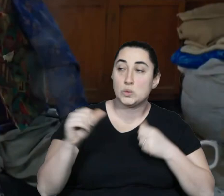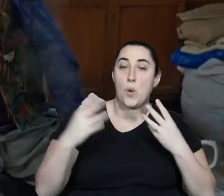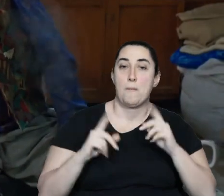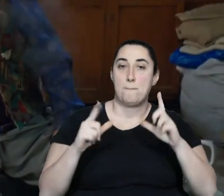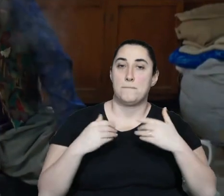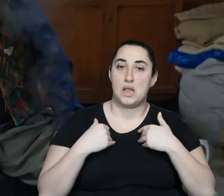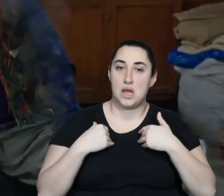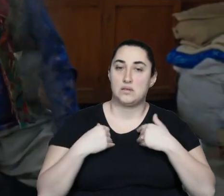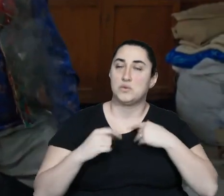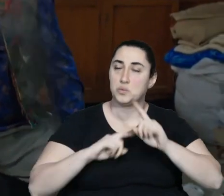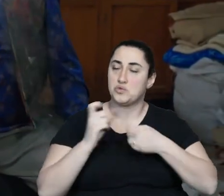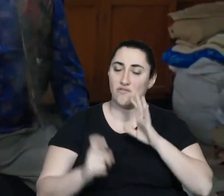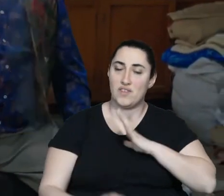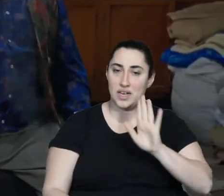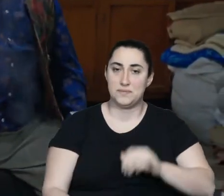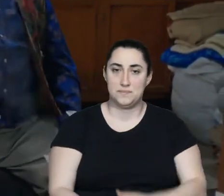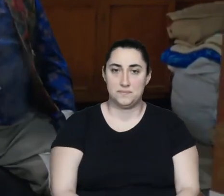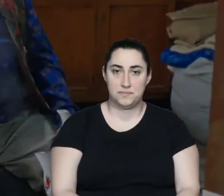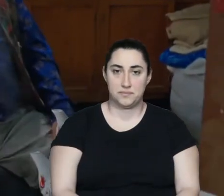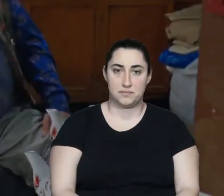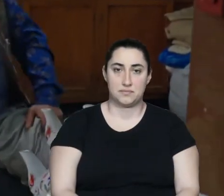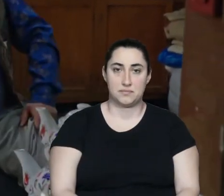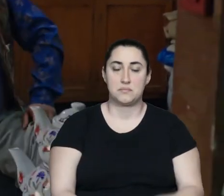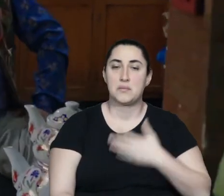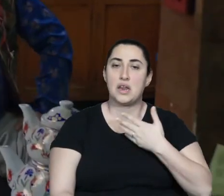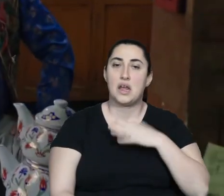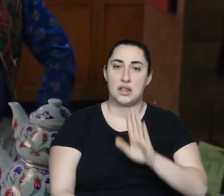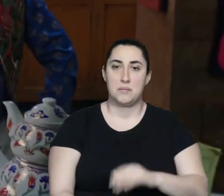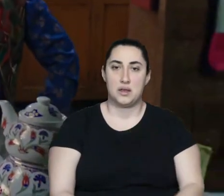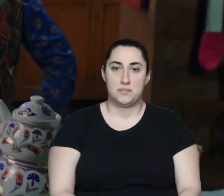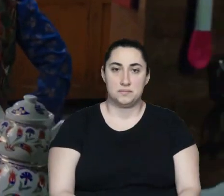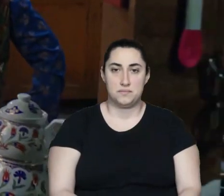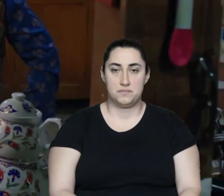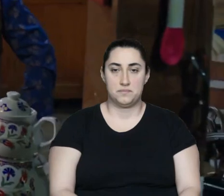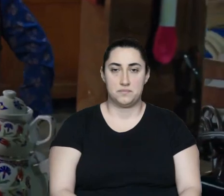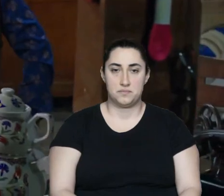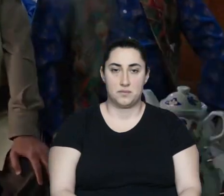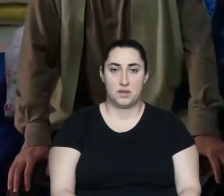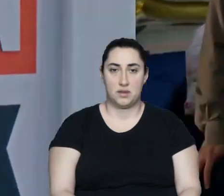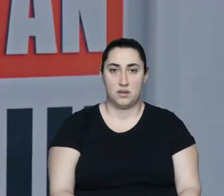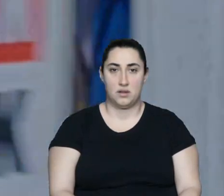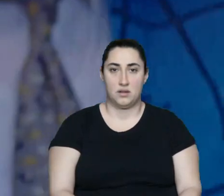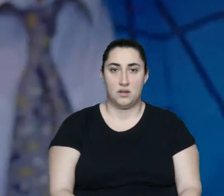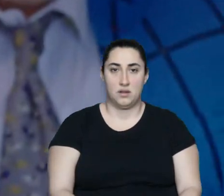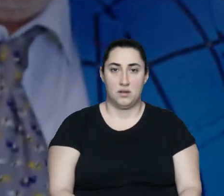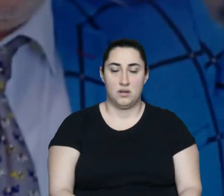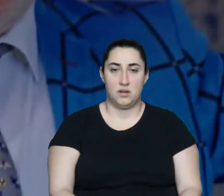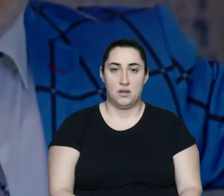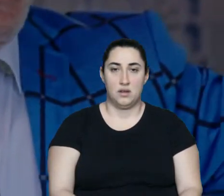lazım. Bulacağım ben çaresini baba. Merak etme. Yaşar Emlak'tan kiralık yazılı ilan.